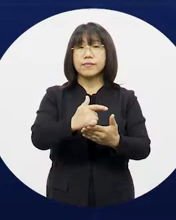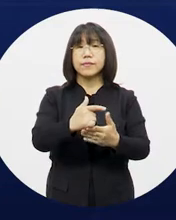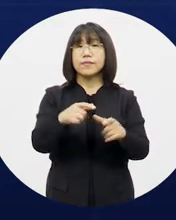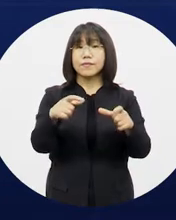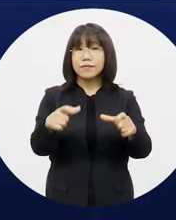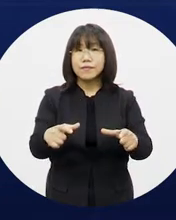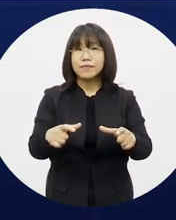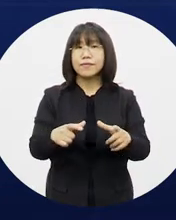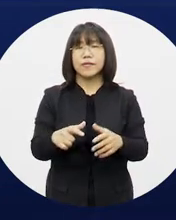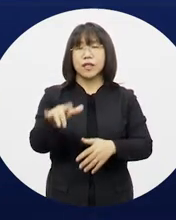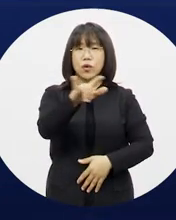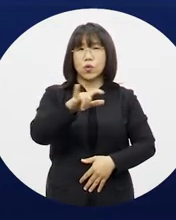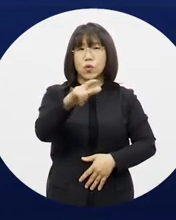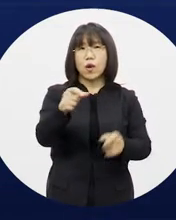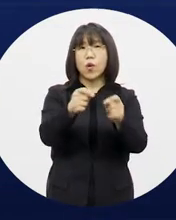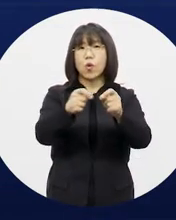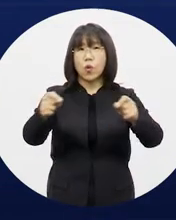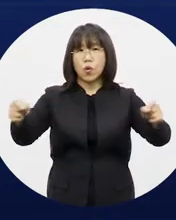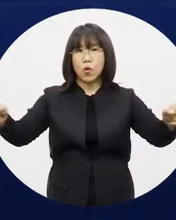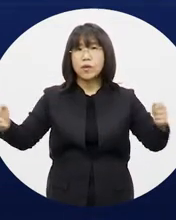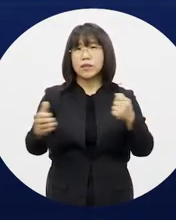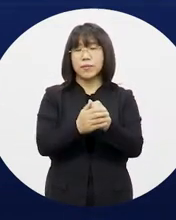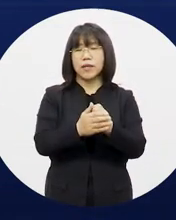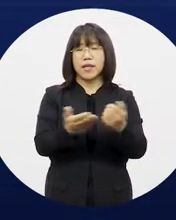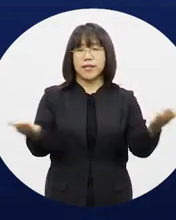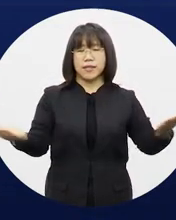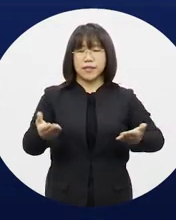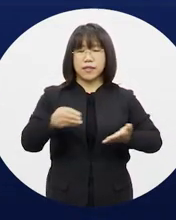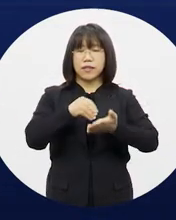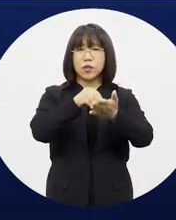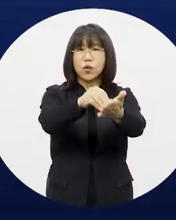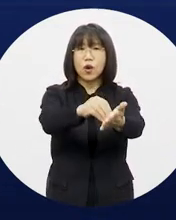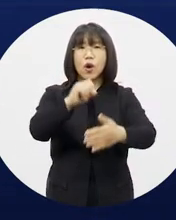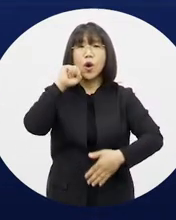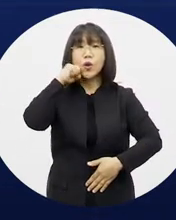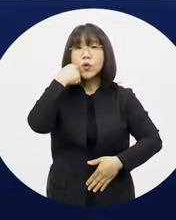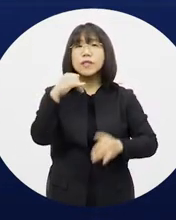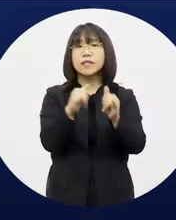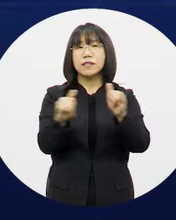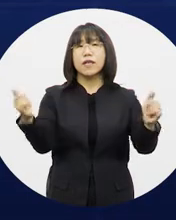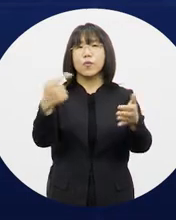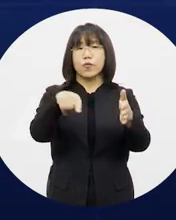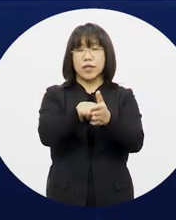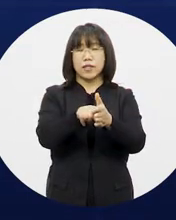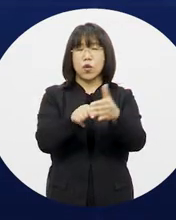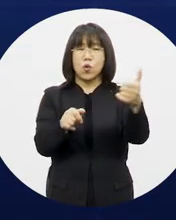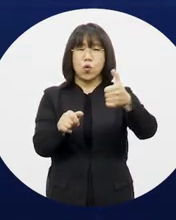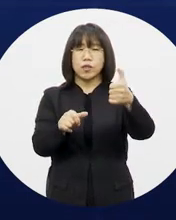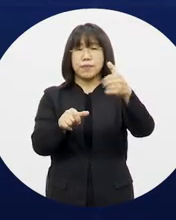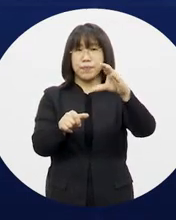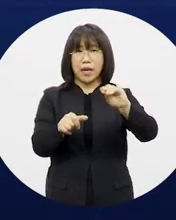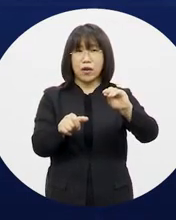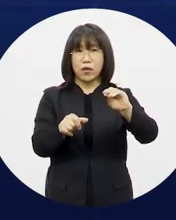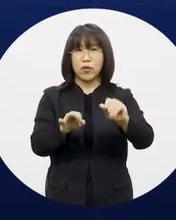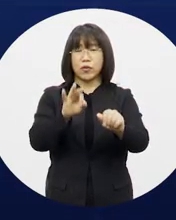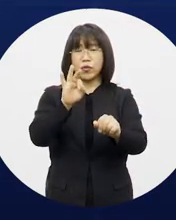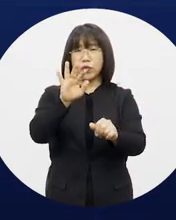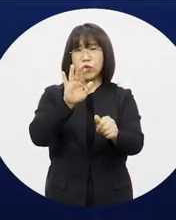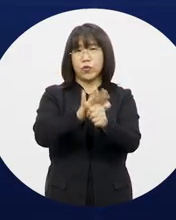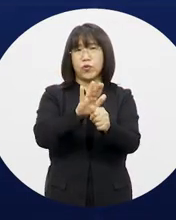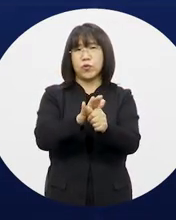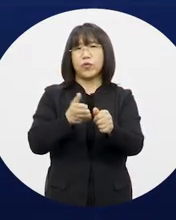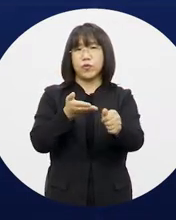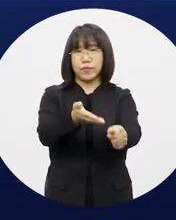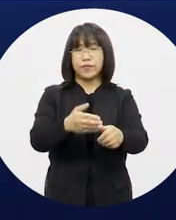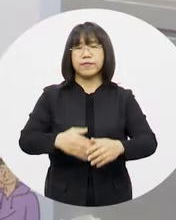강서구가 코로나19 장기화로 취업에 어려움을 겪고 있는 지역 청년들을 위해 50만 원의 취업 장려금을 지원합니다.